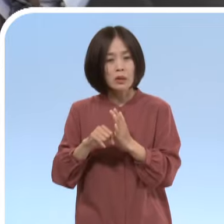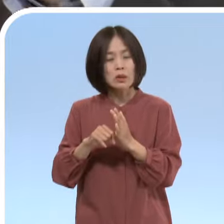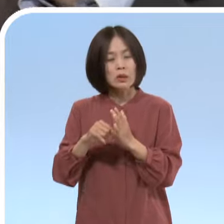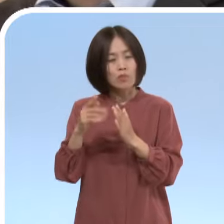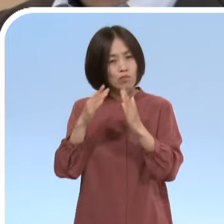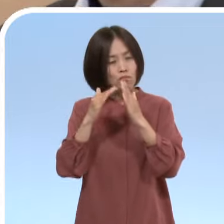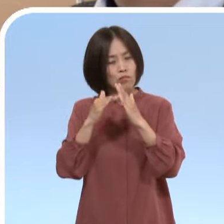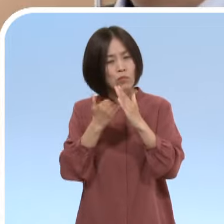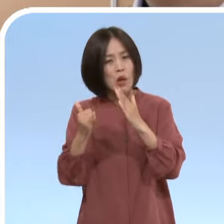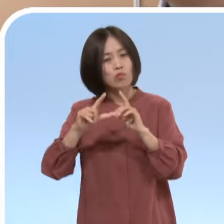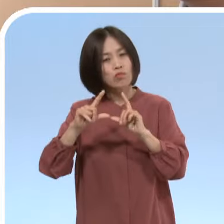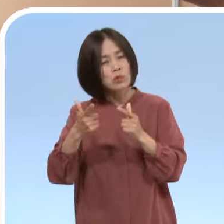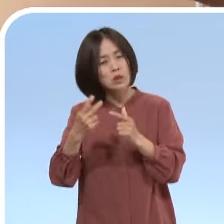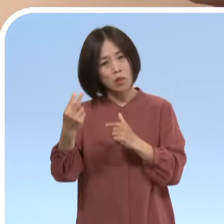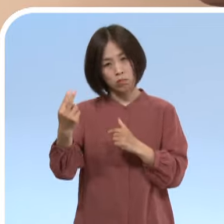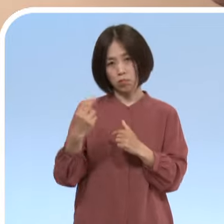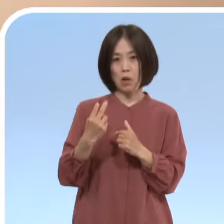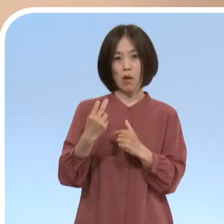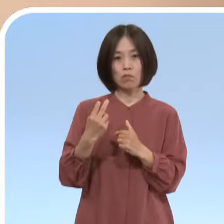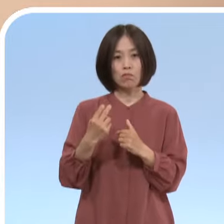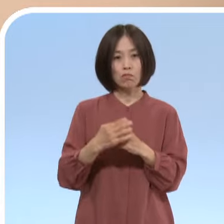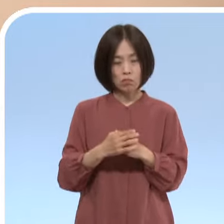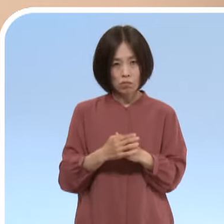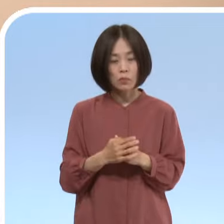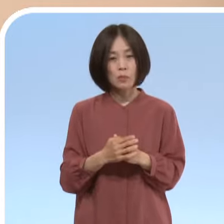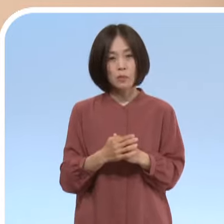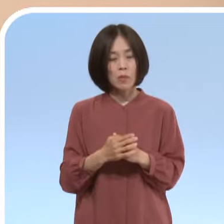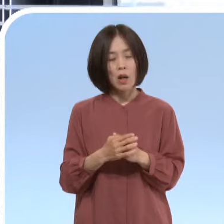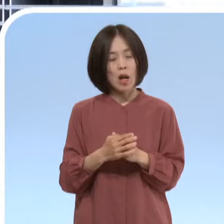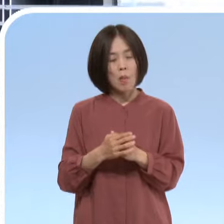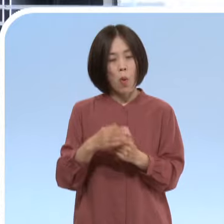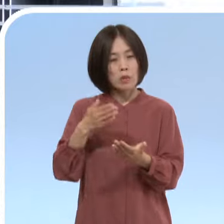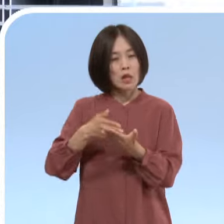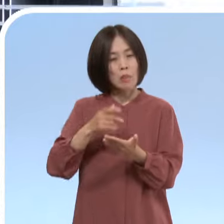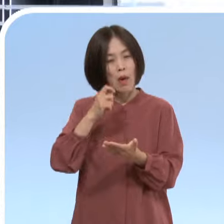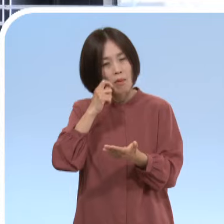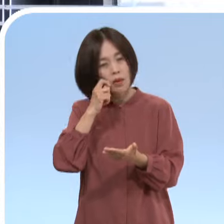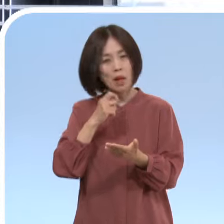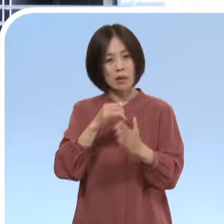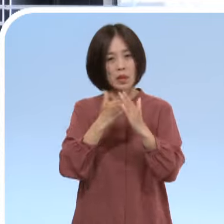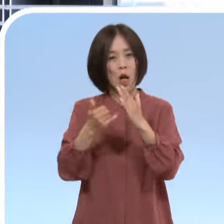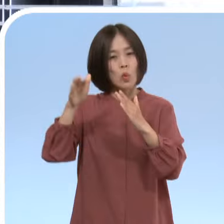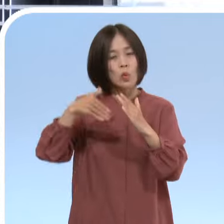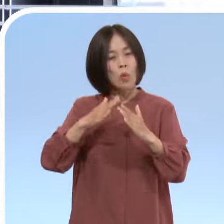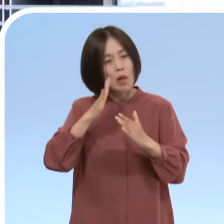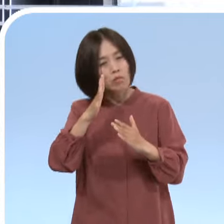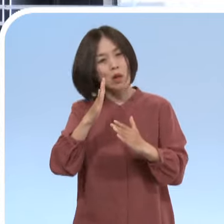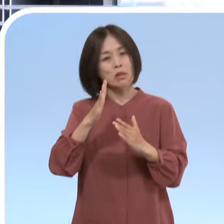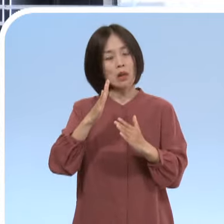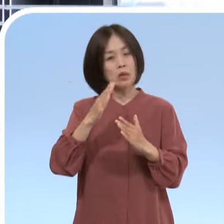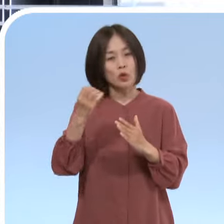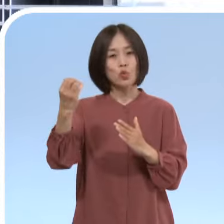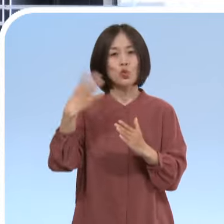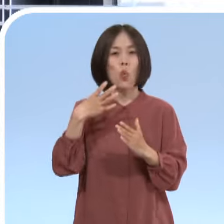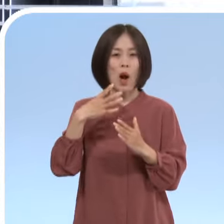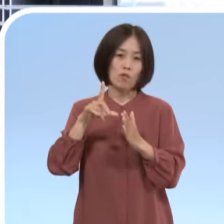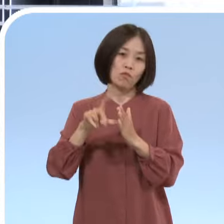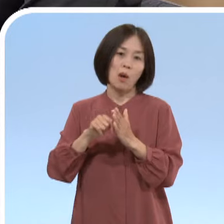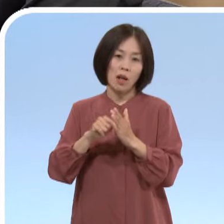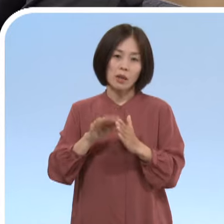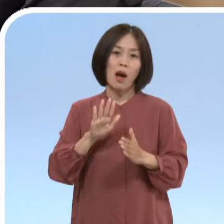ってくると、いや他人ですよねっていう、結局はそういう扱いになってしまうので、これ以上は説明できませんとか、ご家族の方呼んでくださいと